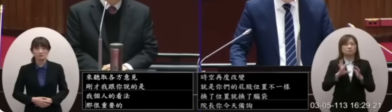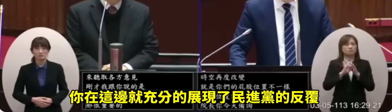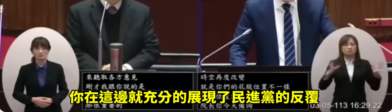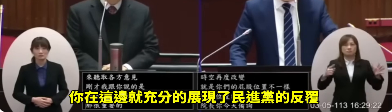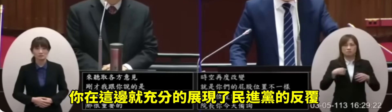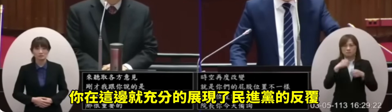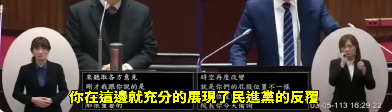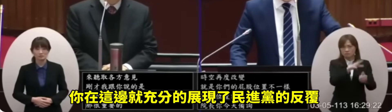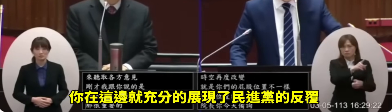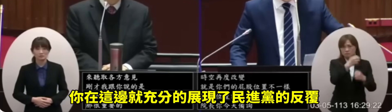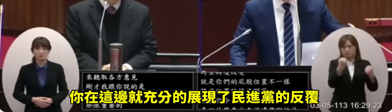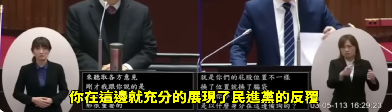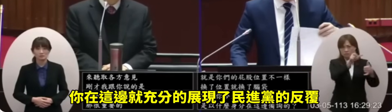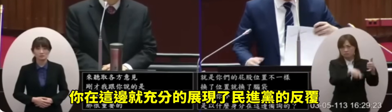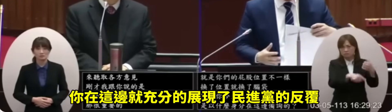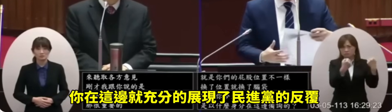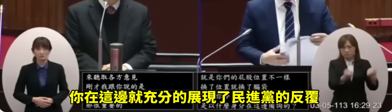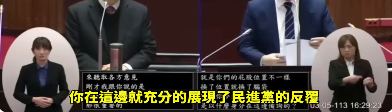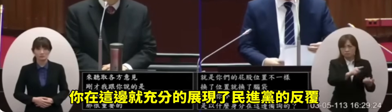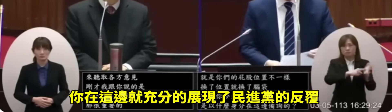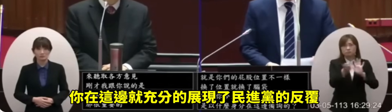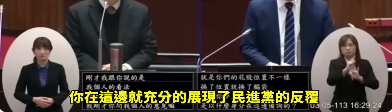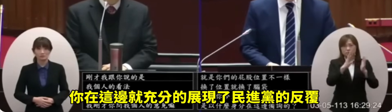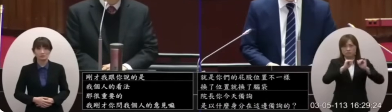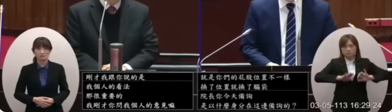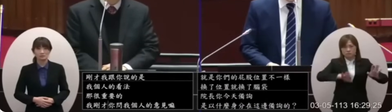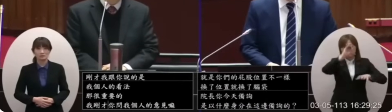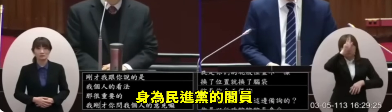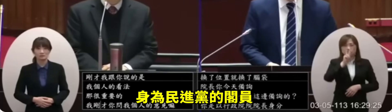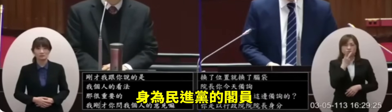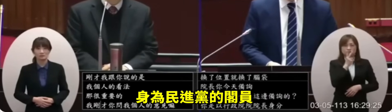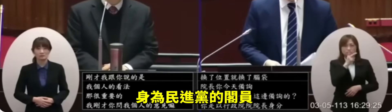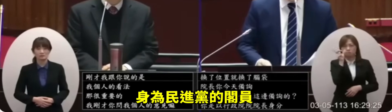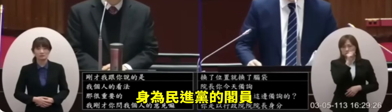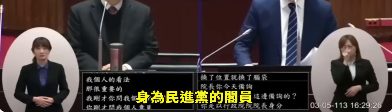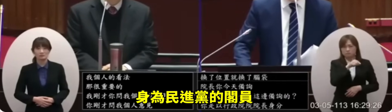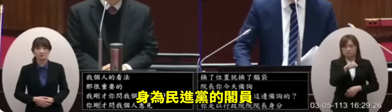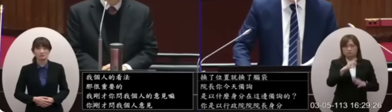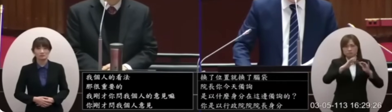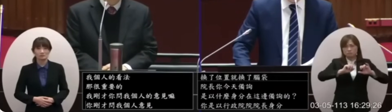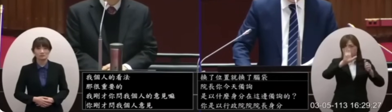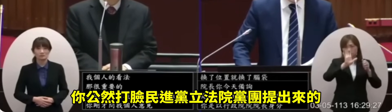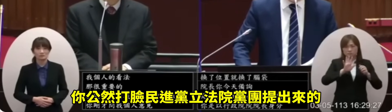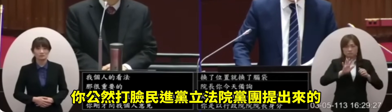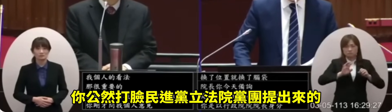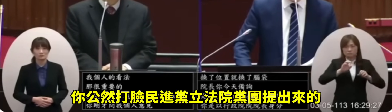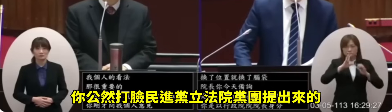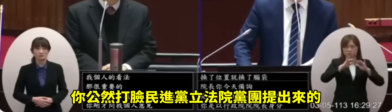你，你在这边就充分的展现了民进党的反复。身为民进党的阁员，